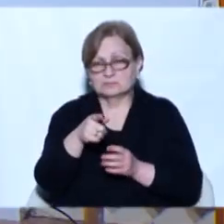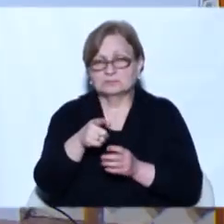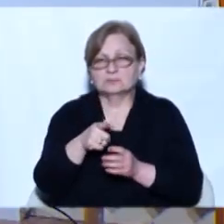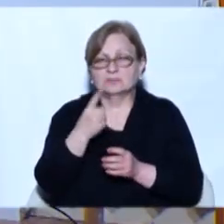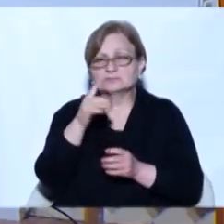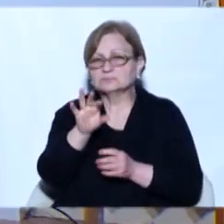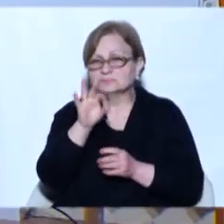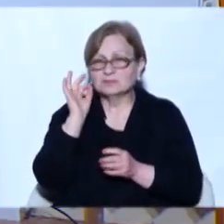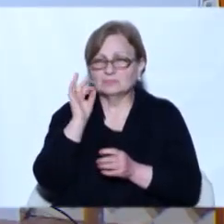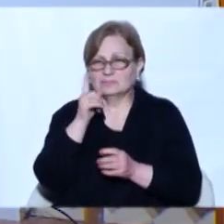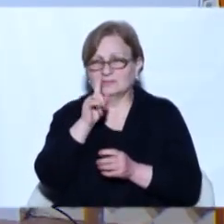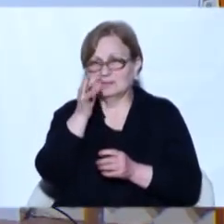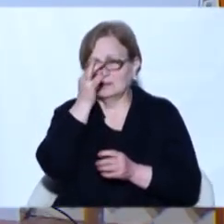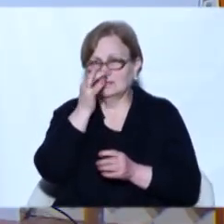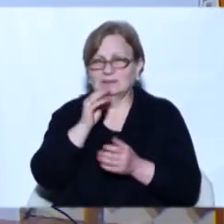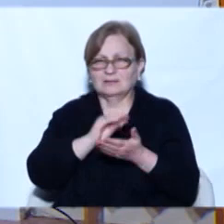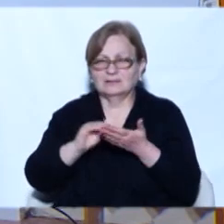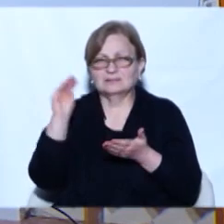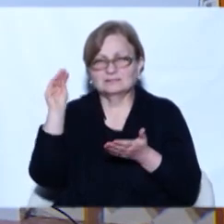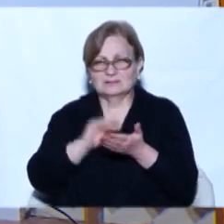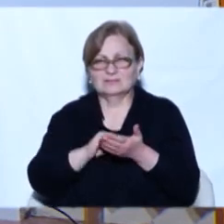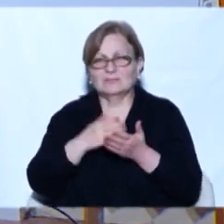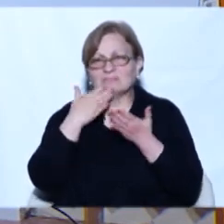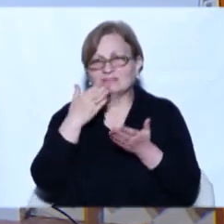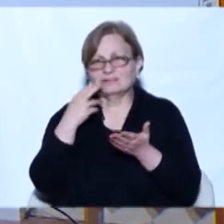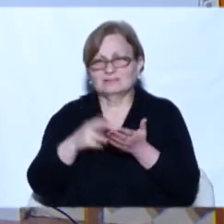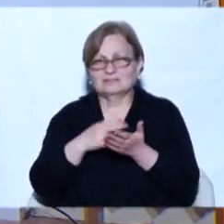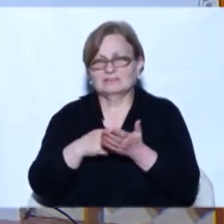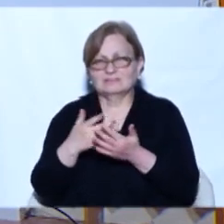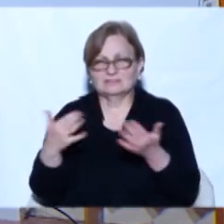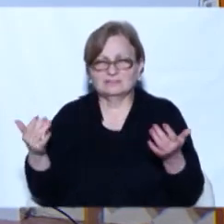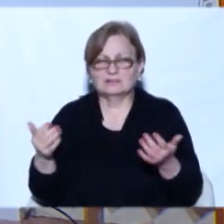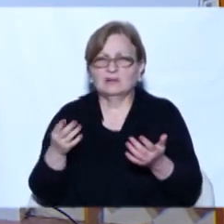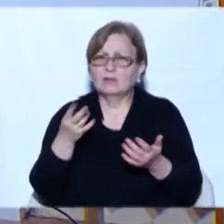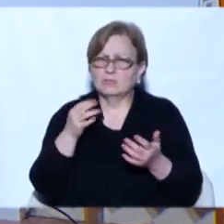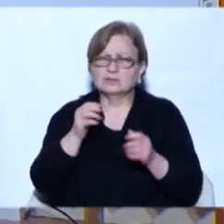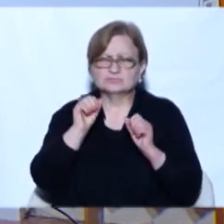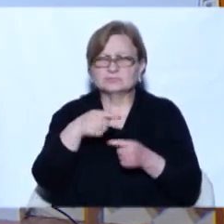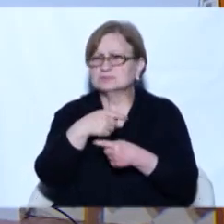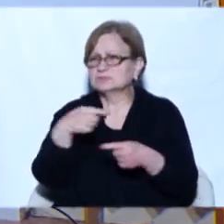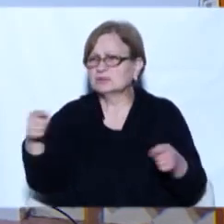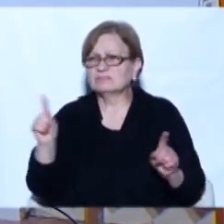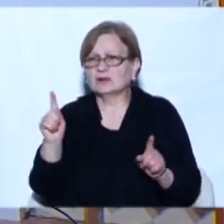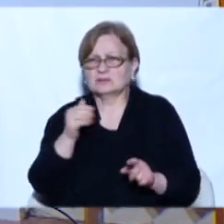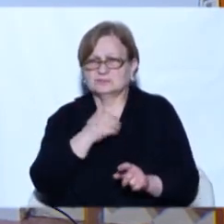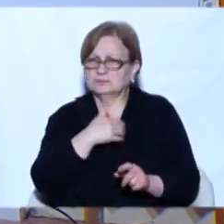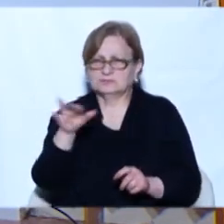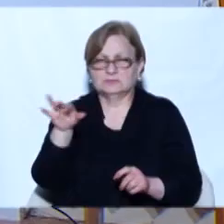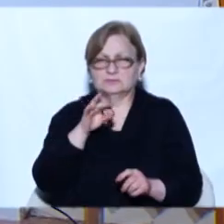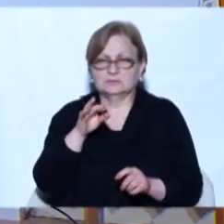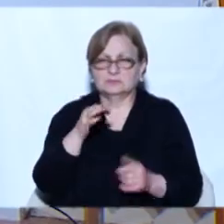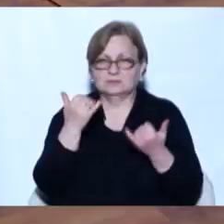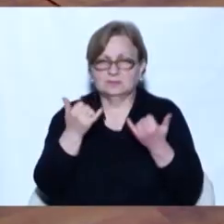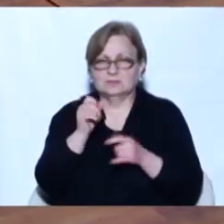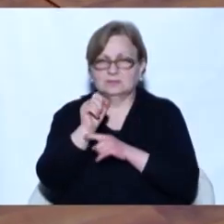ეპიზოდი და შეავსო მკითხველის დღიური, თუმცა სხვა ტექსტებზეც შეგიძლია რომ მოარგო თავისუფლად.